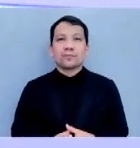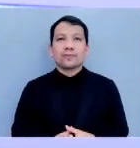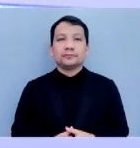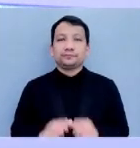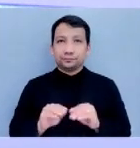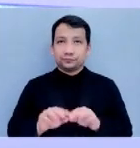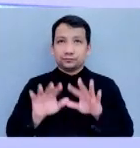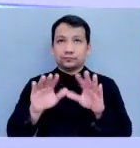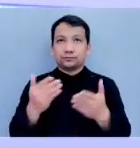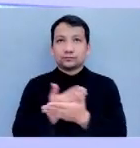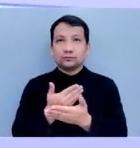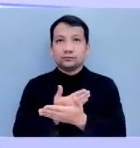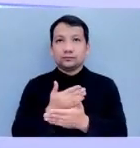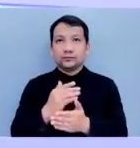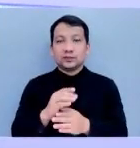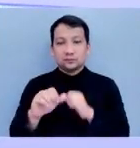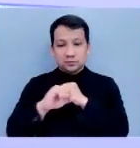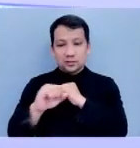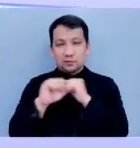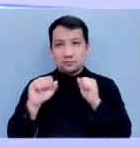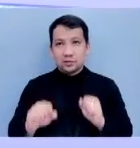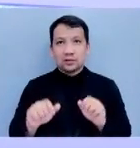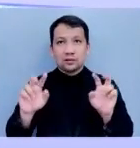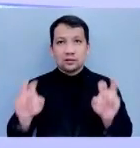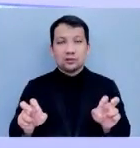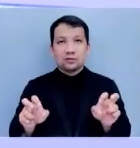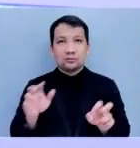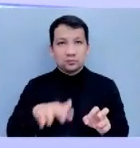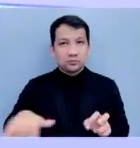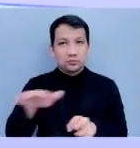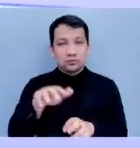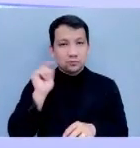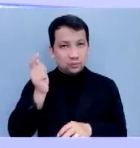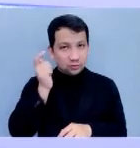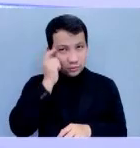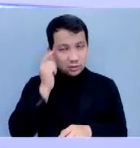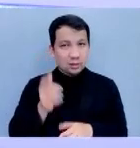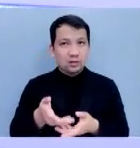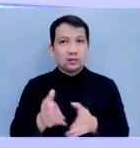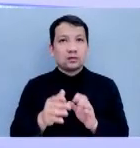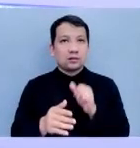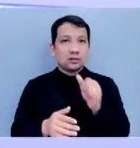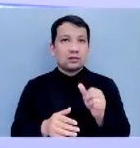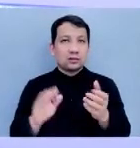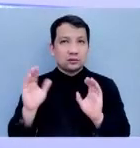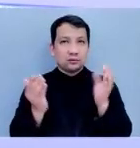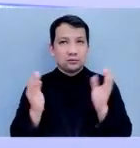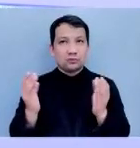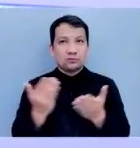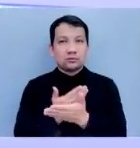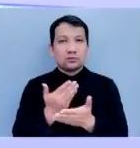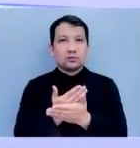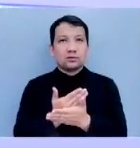Naglunsad ng bagong Pilipinas slogan ang Malacanang na pinapagamit sa lahat ng ahensya ng gobyerno. Di na iwasang may kumparayan sa bagong